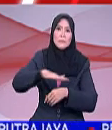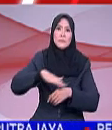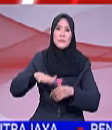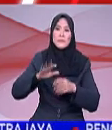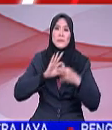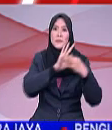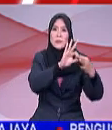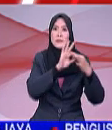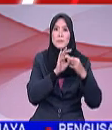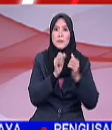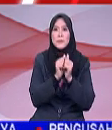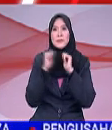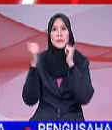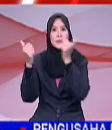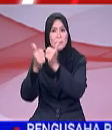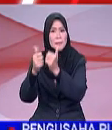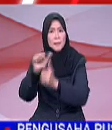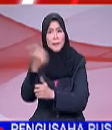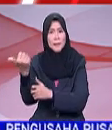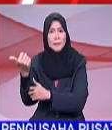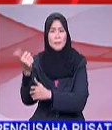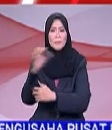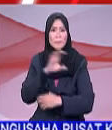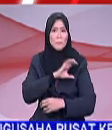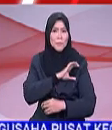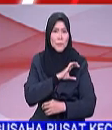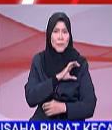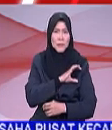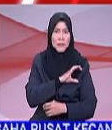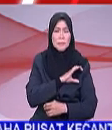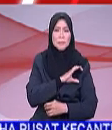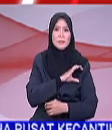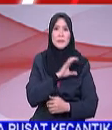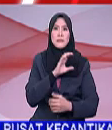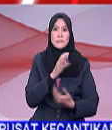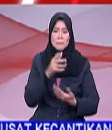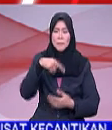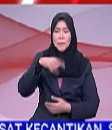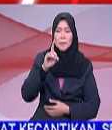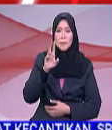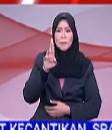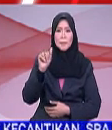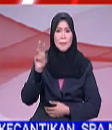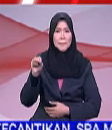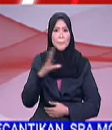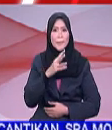dengan kerjasama agensi lain seperti Polis Diraja Malaysia PDRM dan